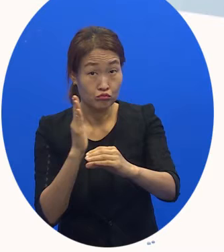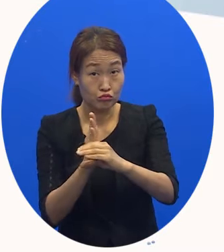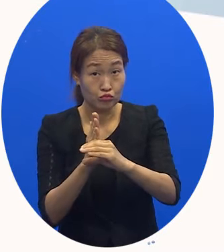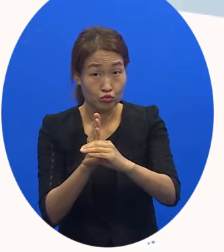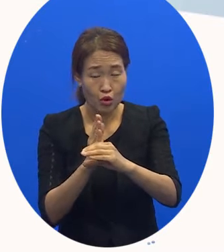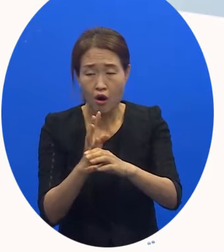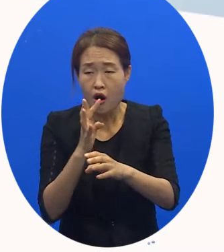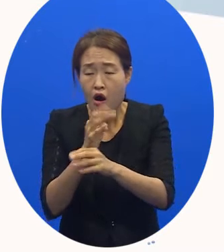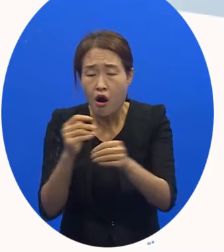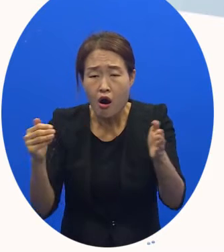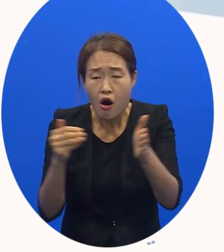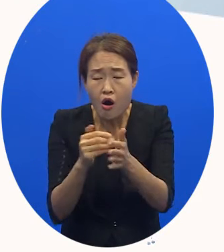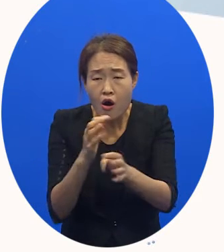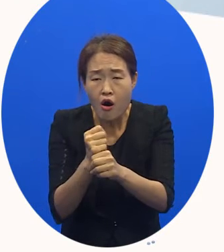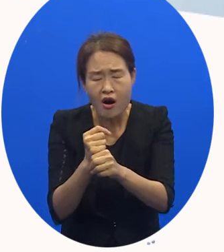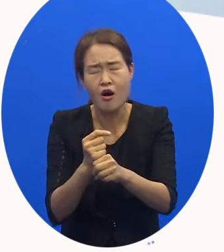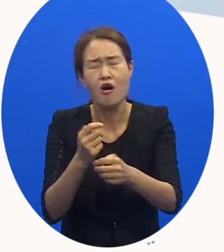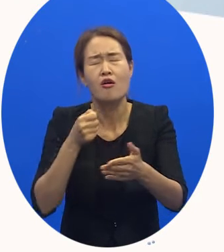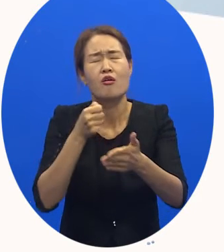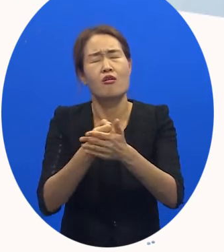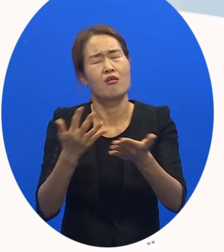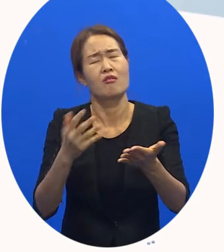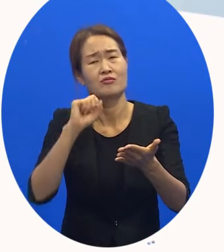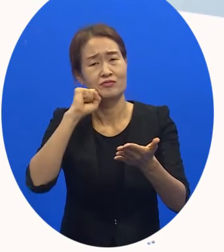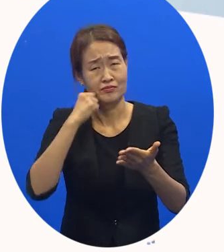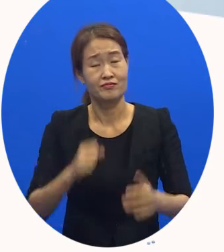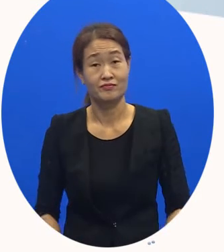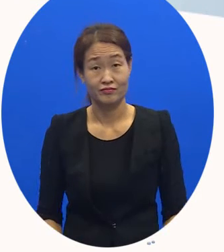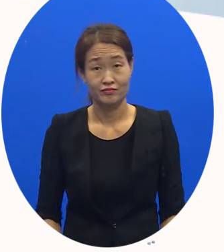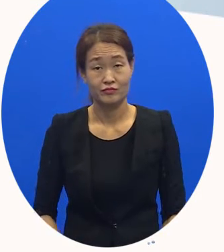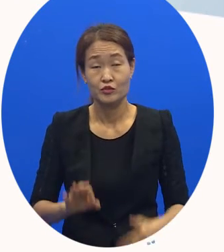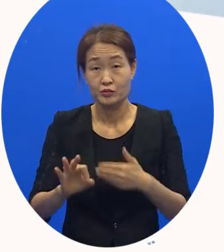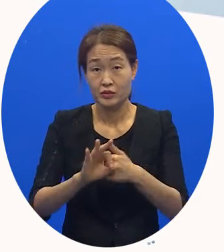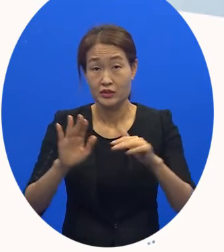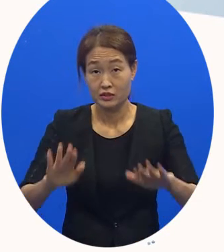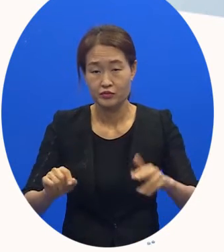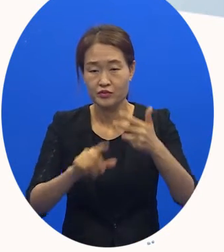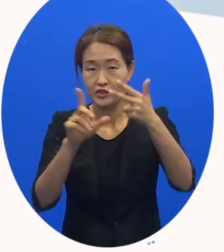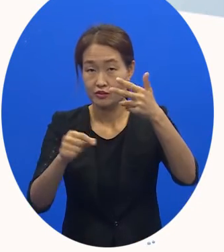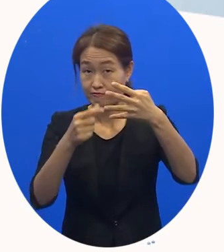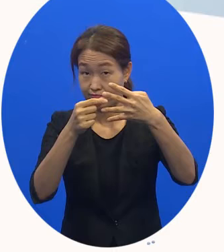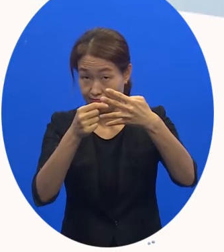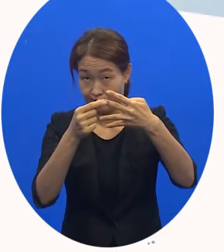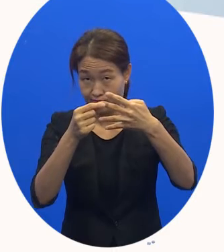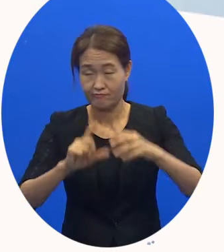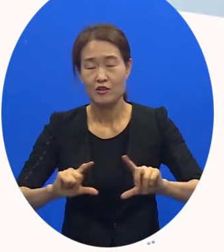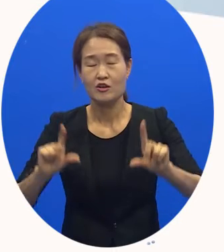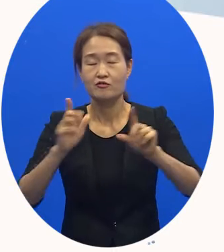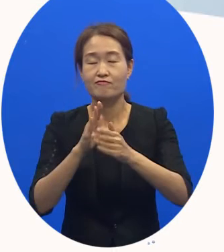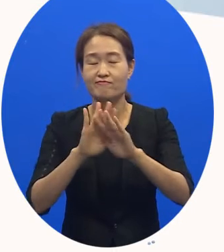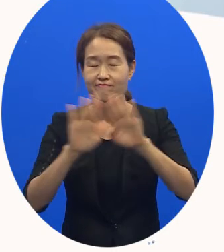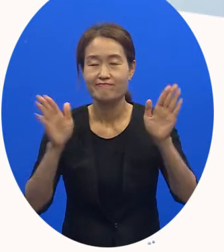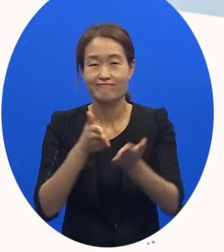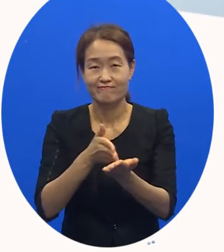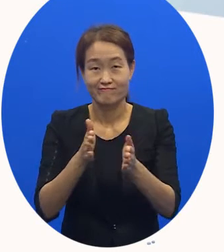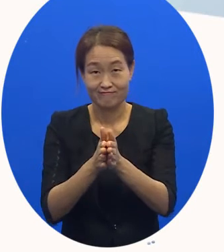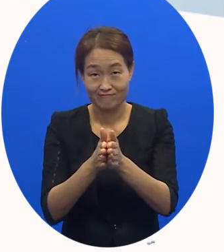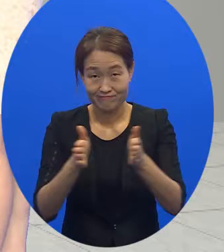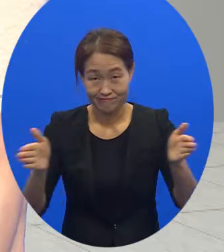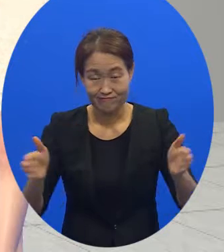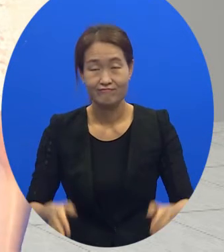종료 시기를 결정할 수 없는 형태로 변모하고 있습니다 그럼 7월 둘째 주 날씨온 뉴스